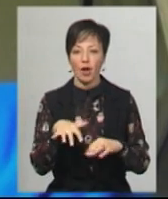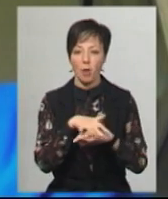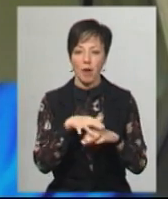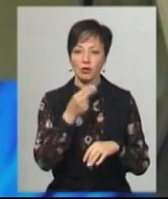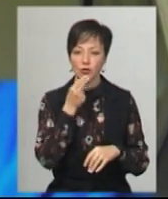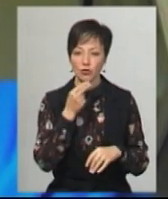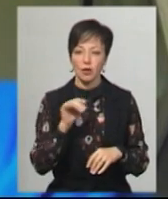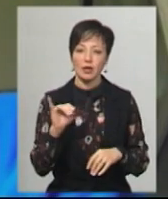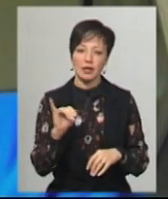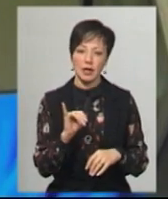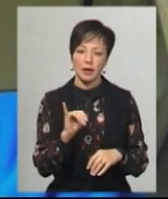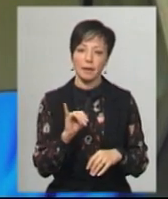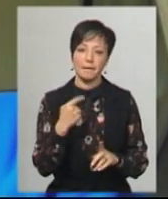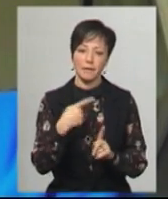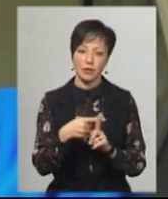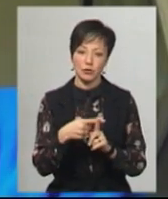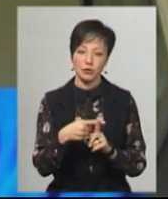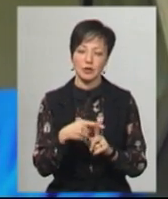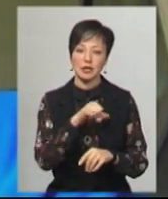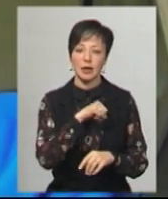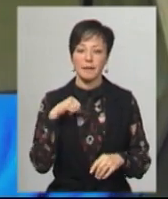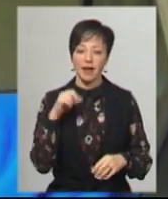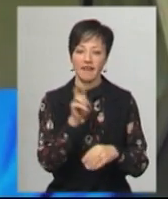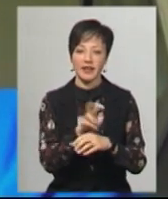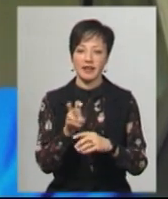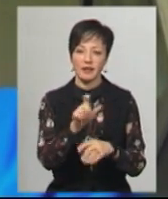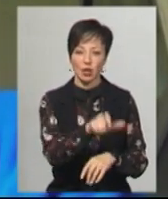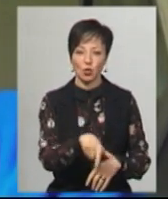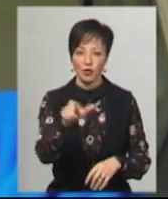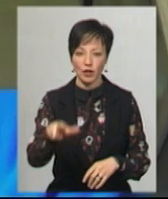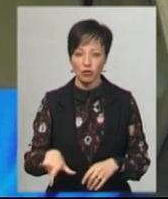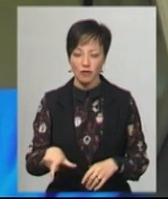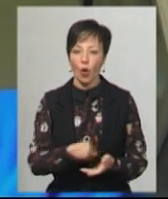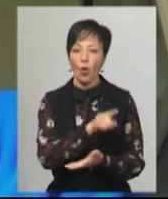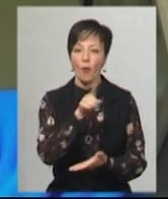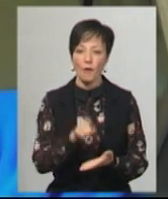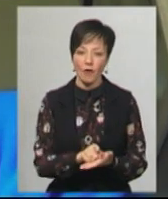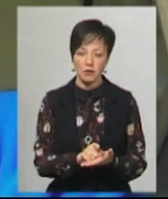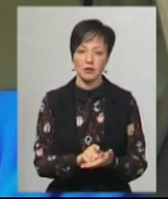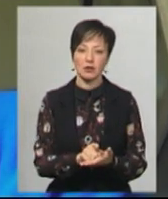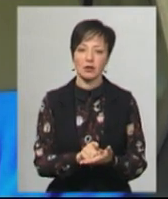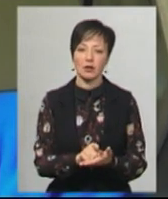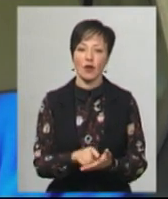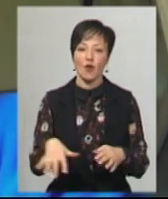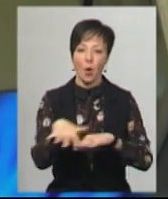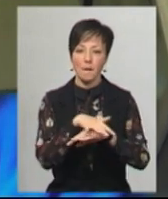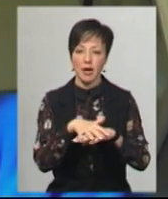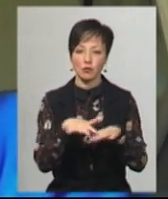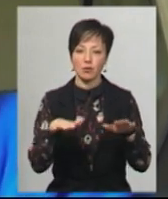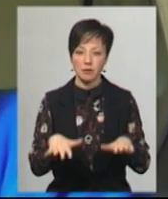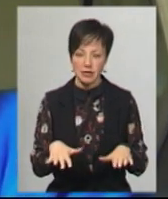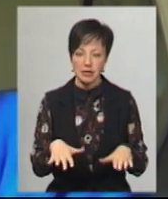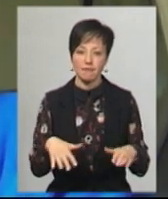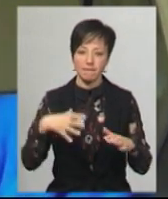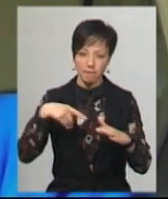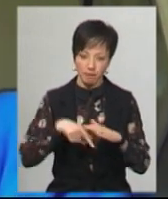харчування, і в принципі і самих відвідувачів. Тому що обов'язок в громадському місці, тобто